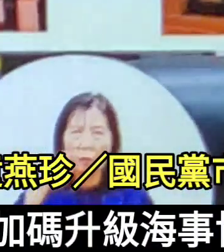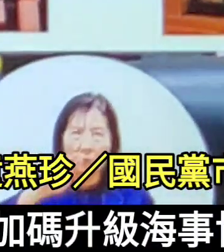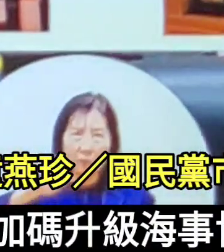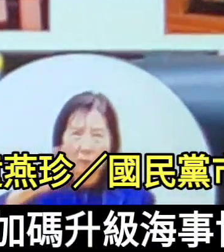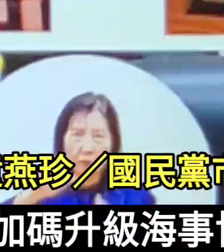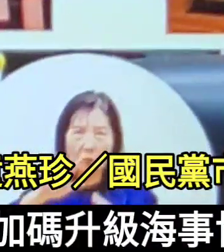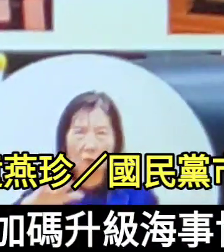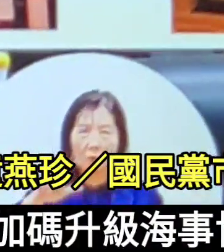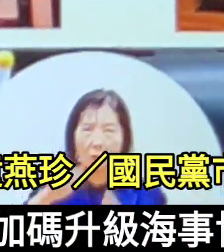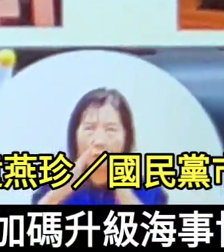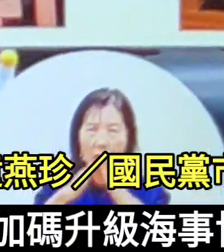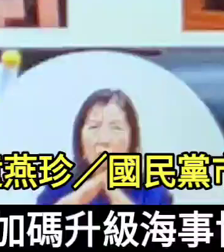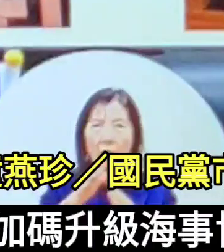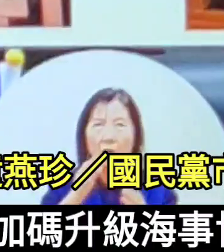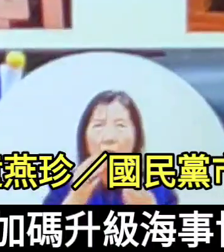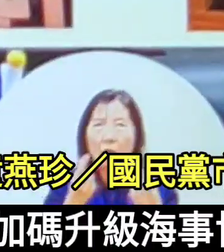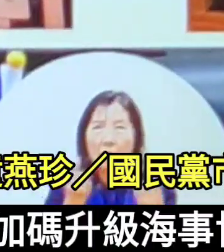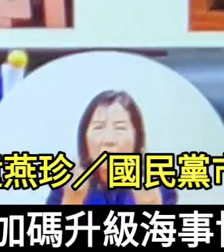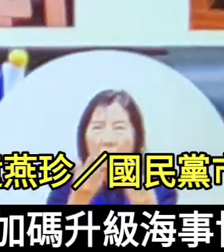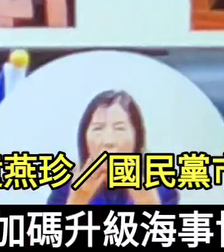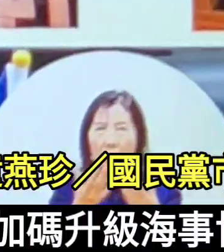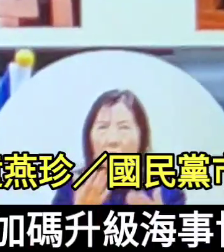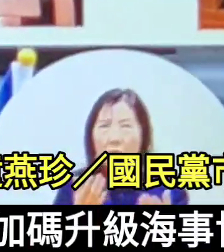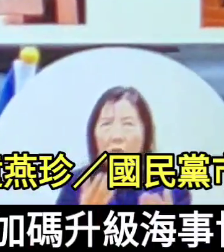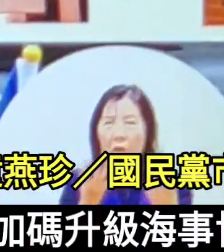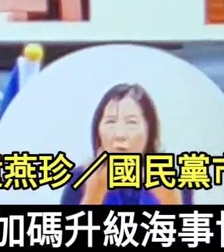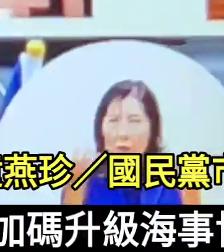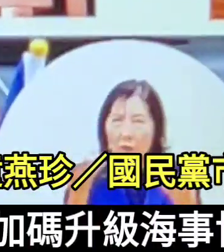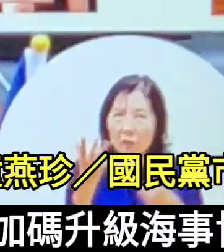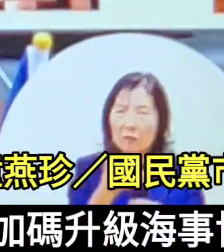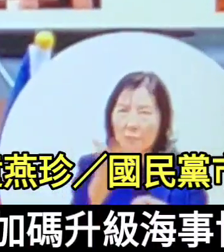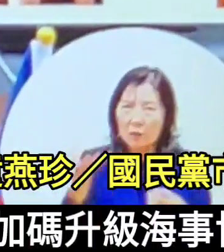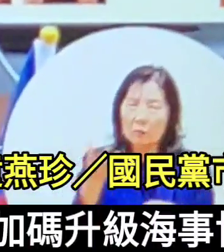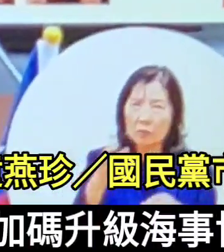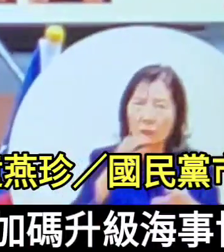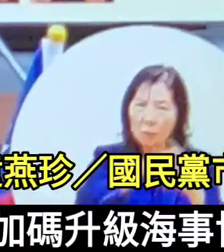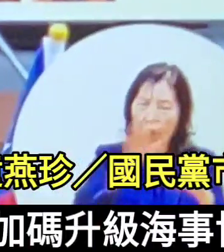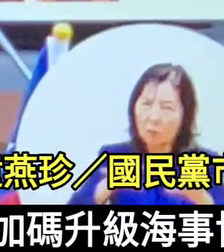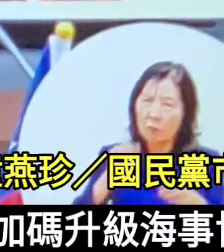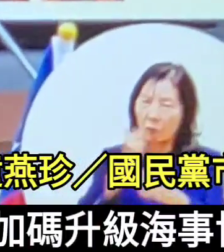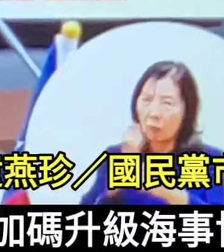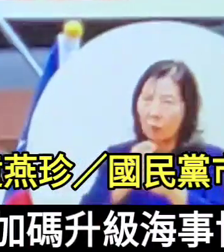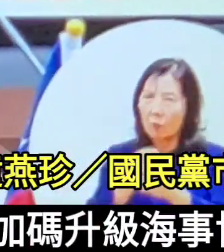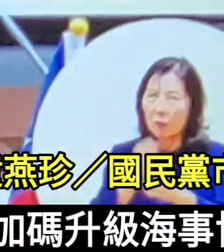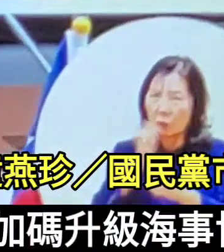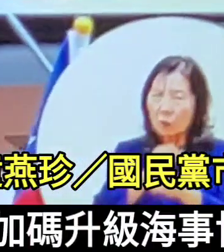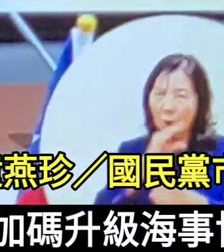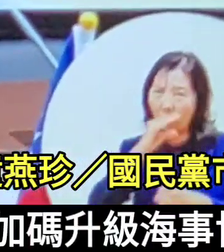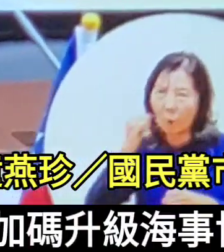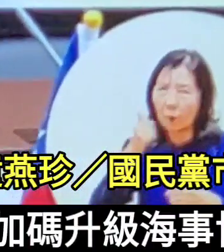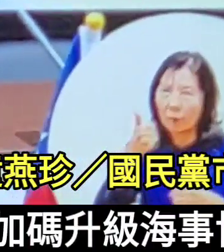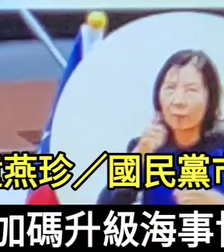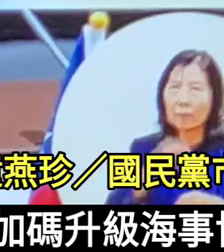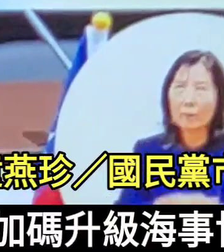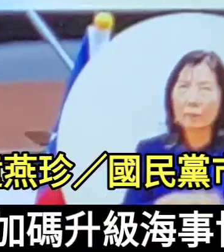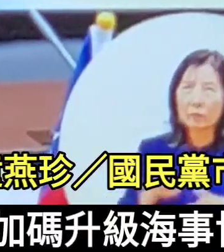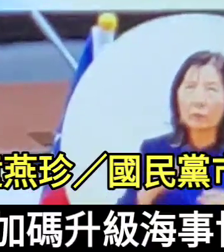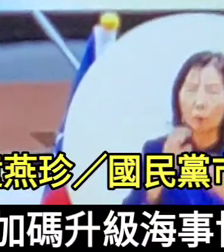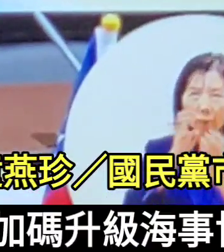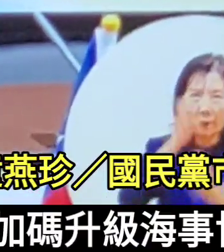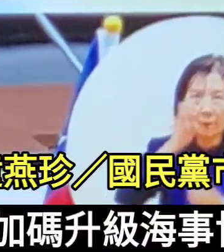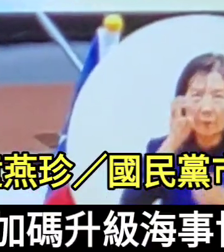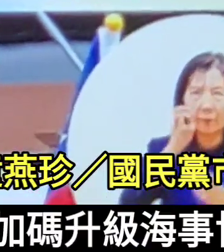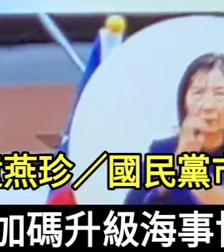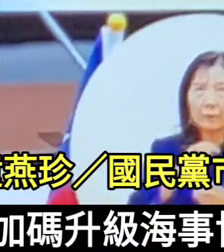用模型，啊，用模型来制造，而且做得很精致啊。然后它可以非常详尽的